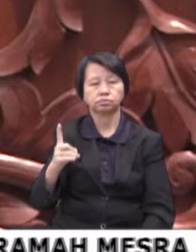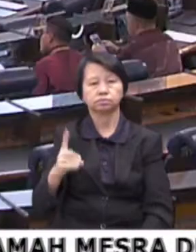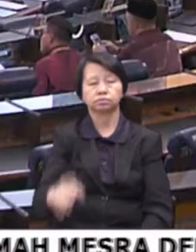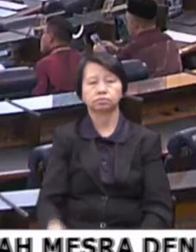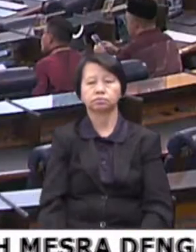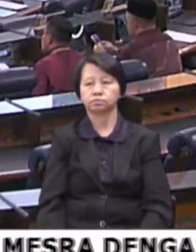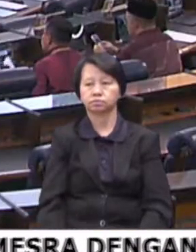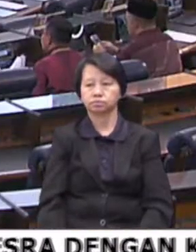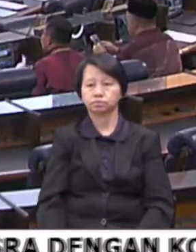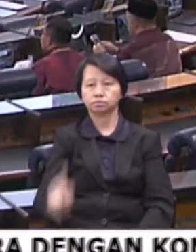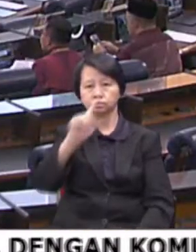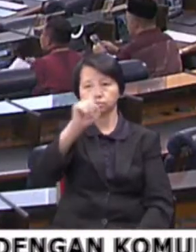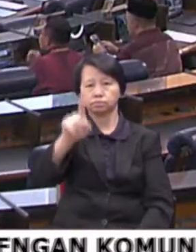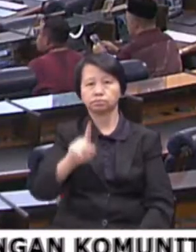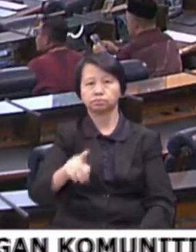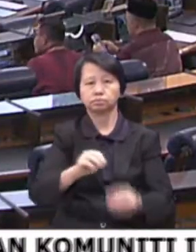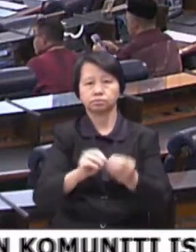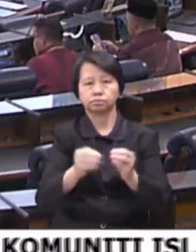tiga